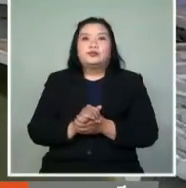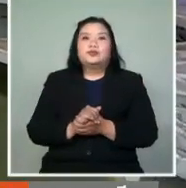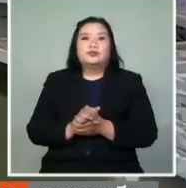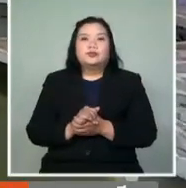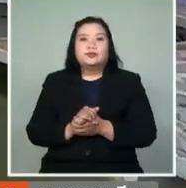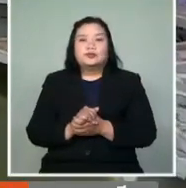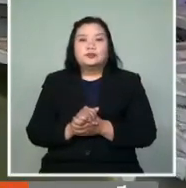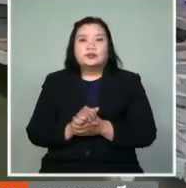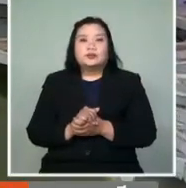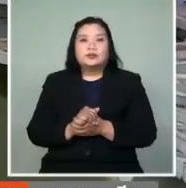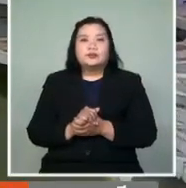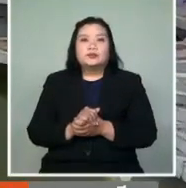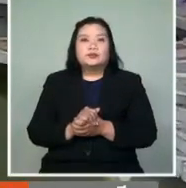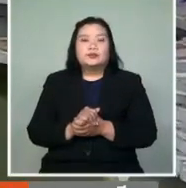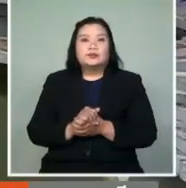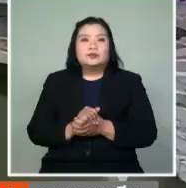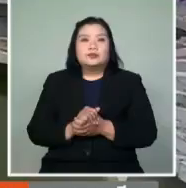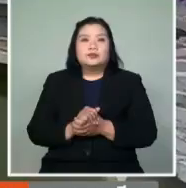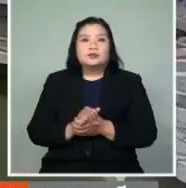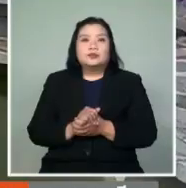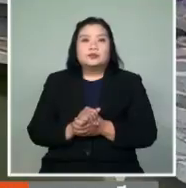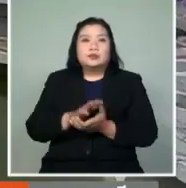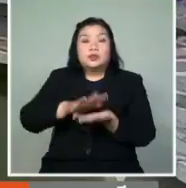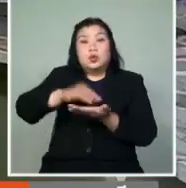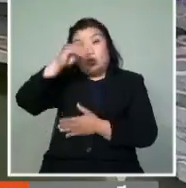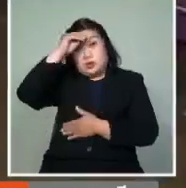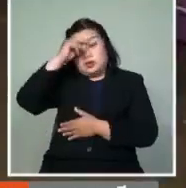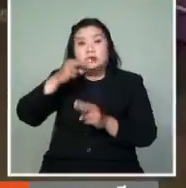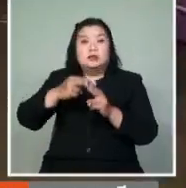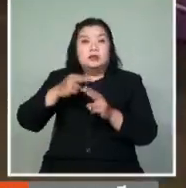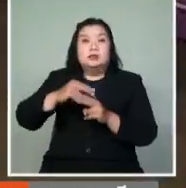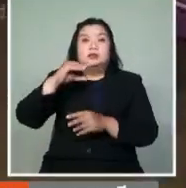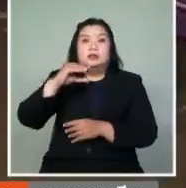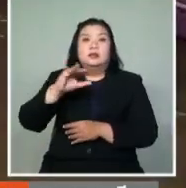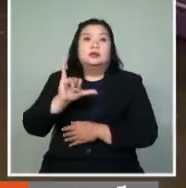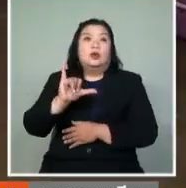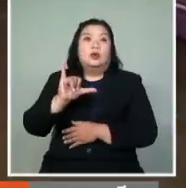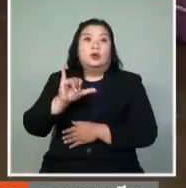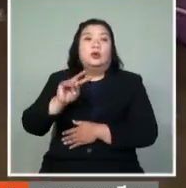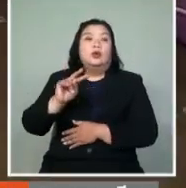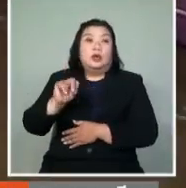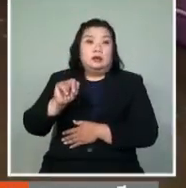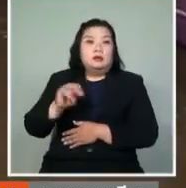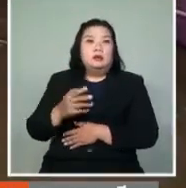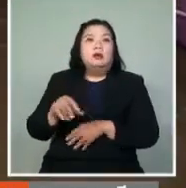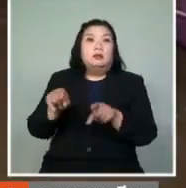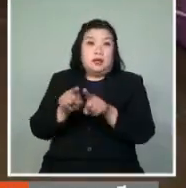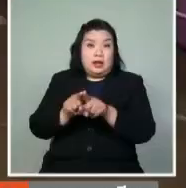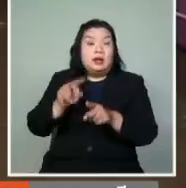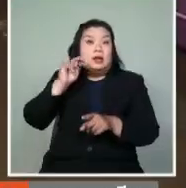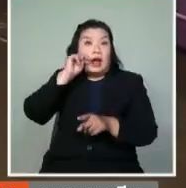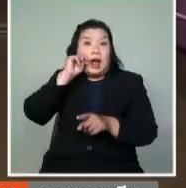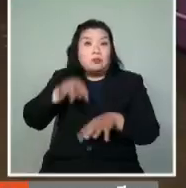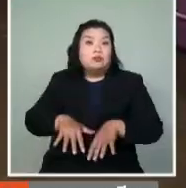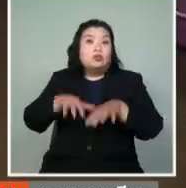แหละครับขณะที่โรงเรียนโยธินนุกูลซึ่งอยู่ติดกับบริเวณหน้าค่ายสุรนารีถูกน้ำท่วมขัง